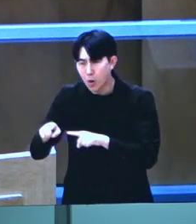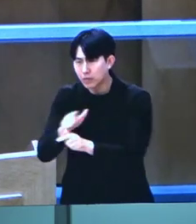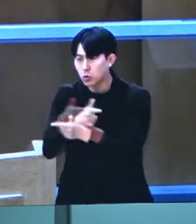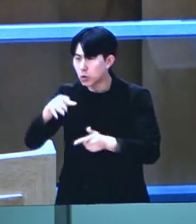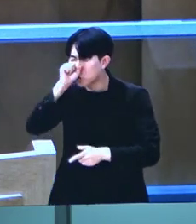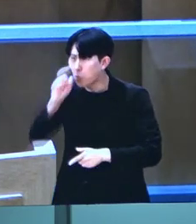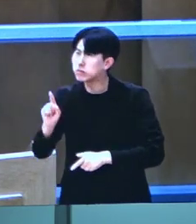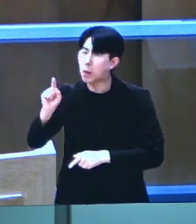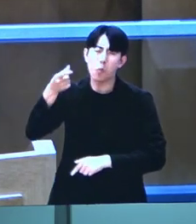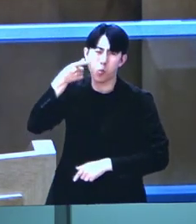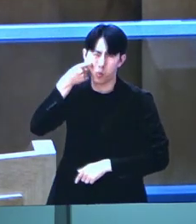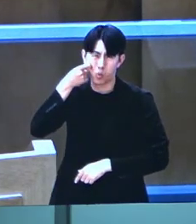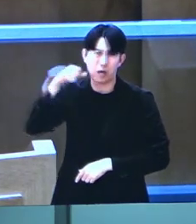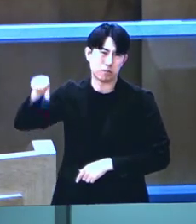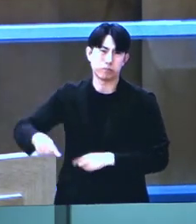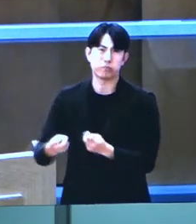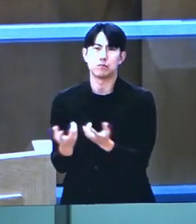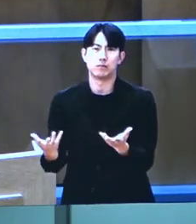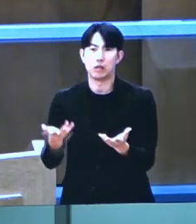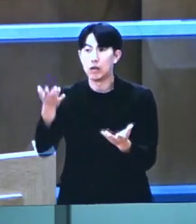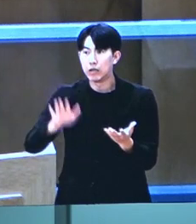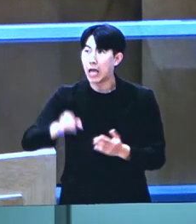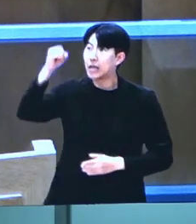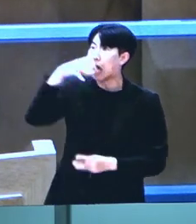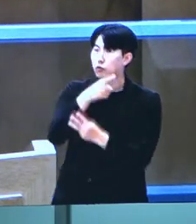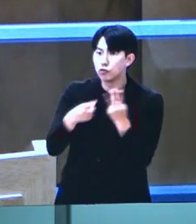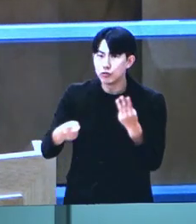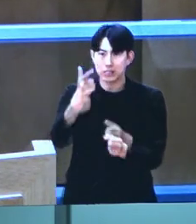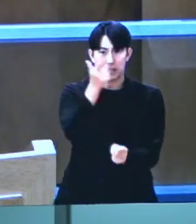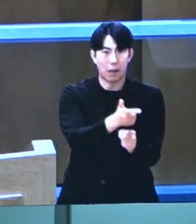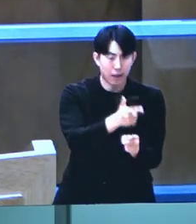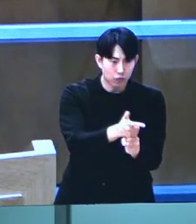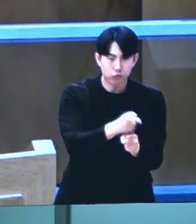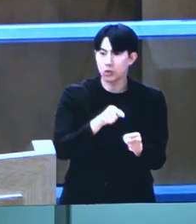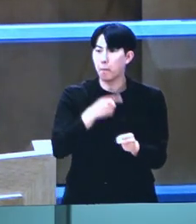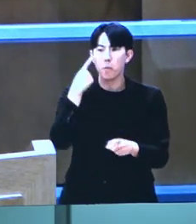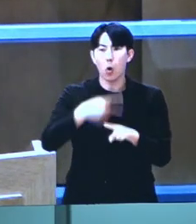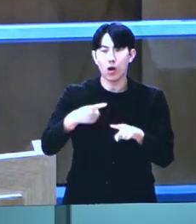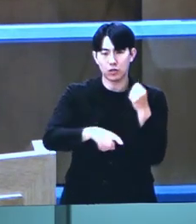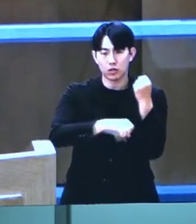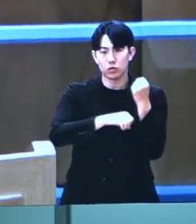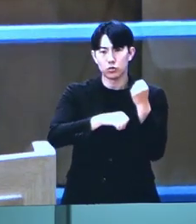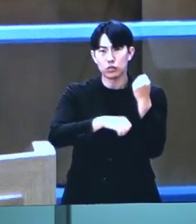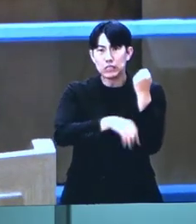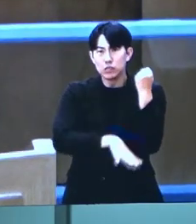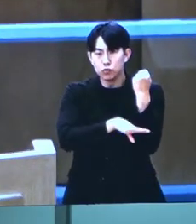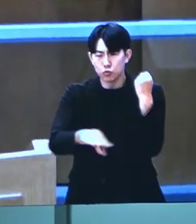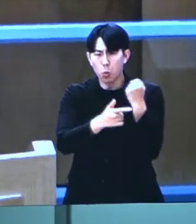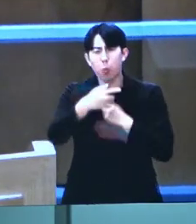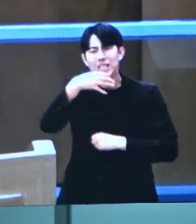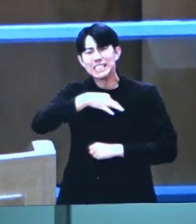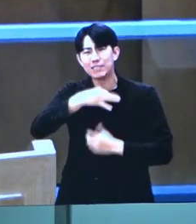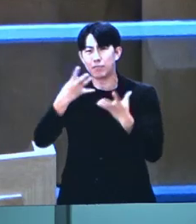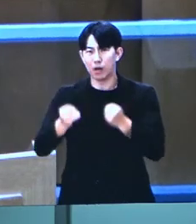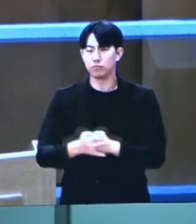받기 어려웠습니다. 그러나 양주시와 남양주시는 평가 조건이 유리한 구조였으며 결과는 이